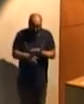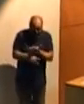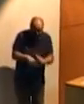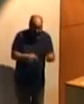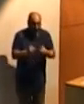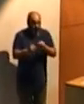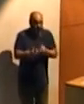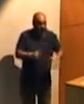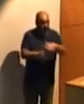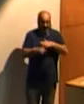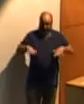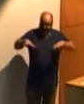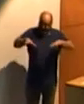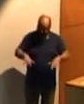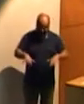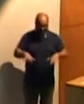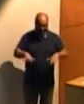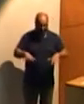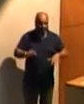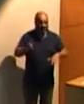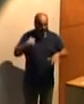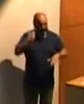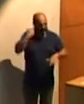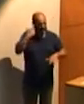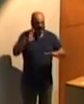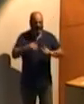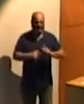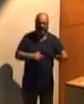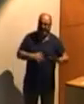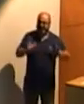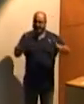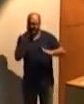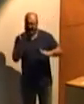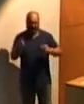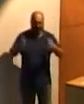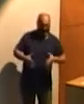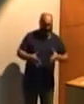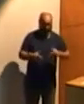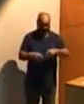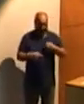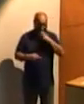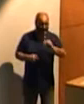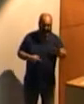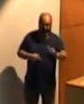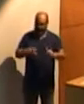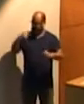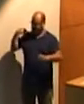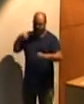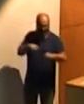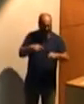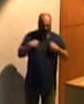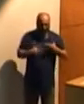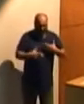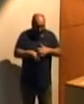société nous lui posons aussi en nous posant la question de ses conséquences éventuelles de ce que peut produire cet acte de ce qu'il peut s'y